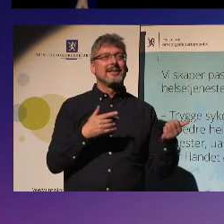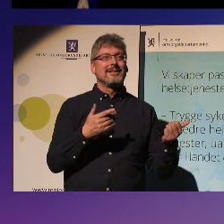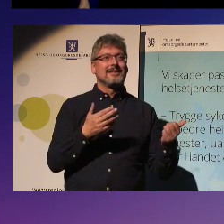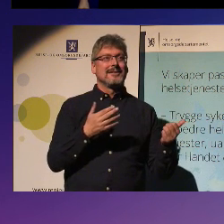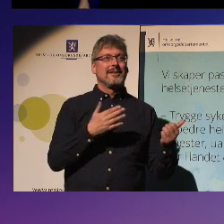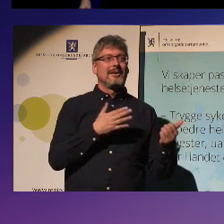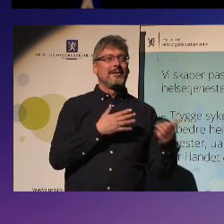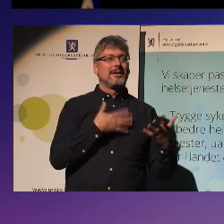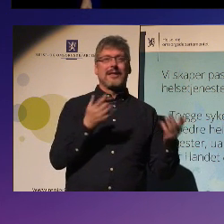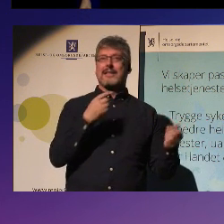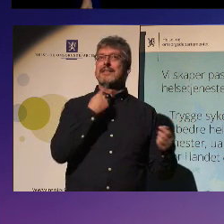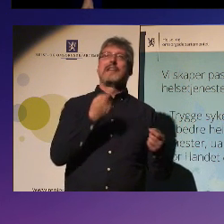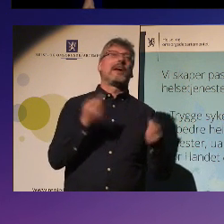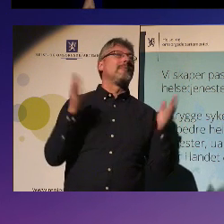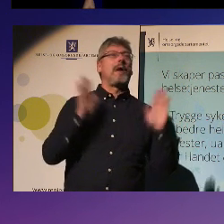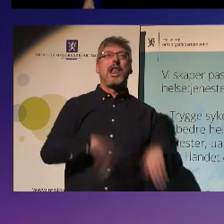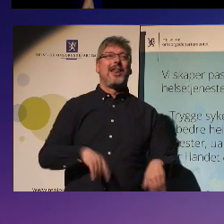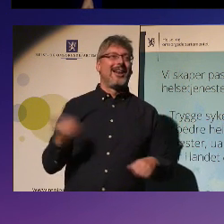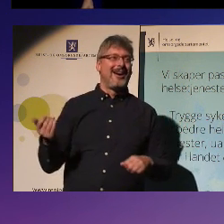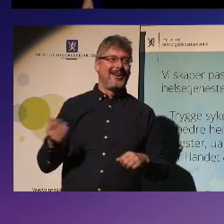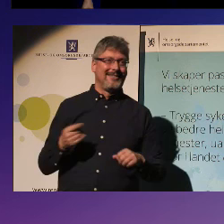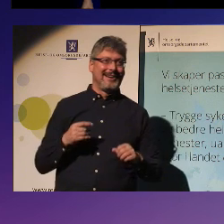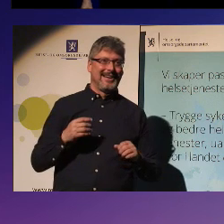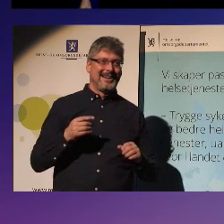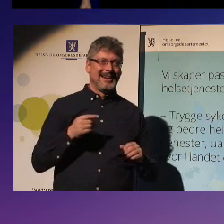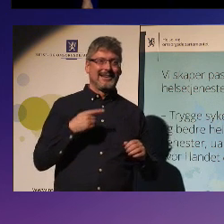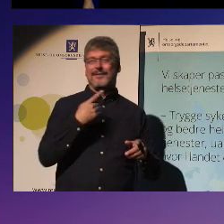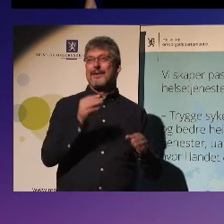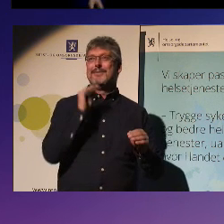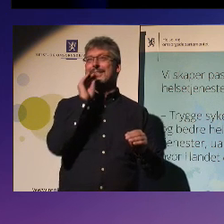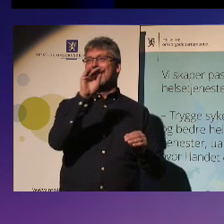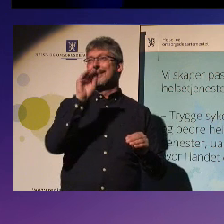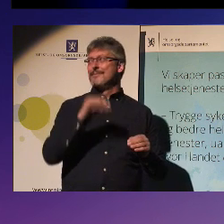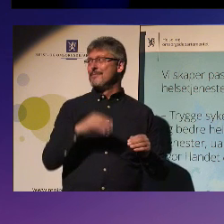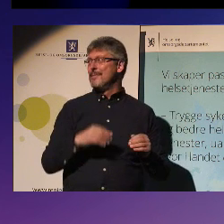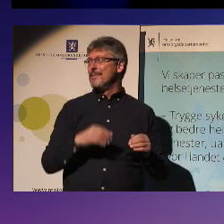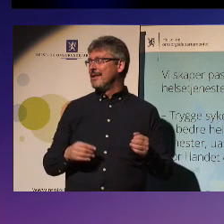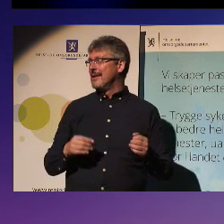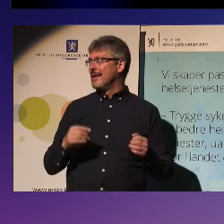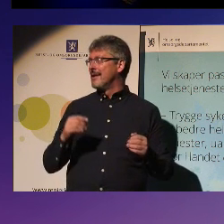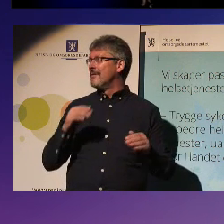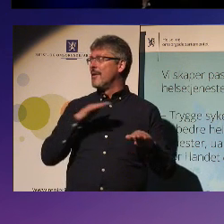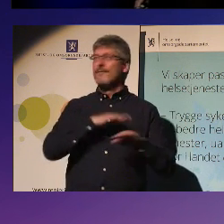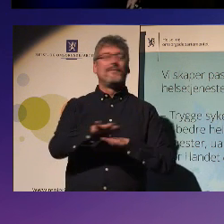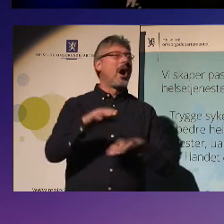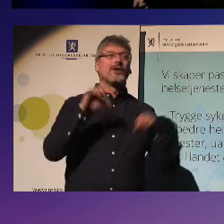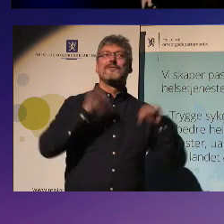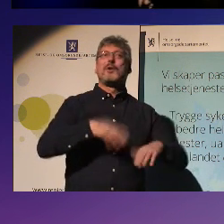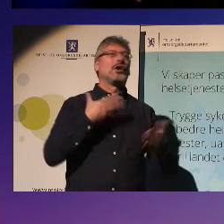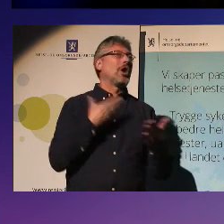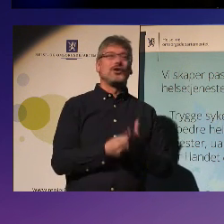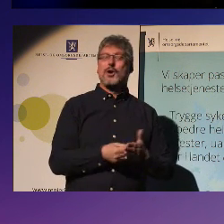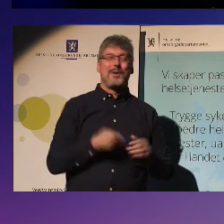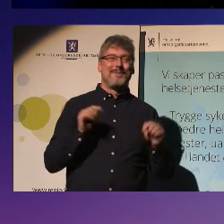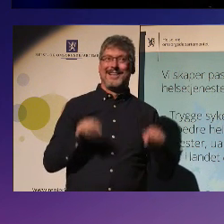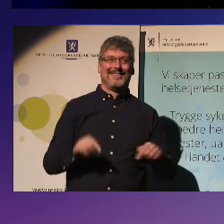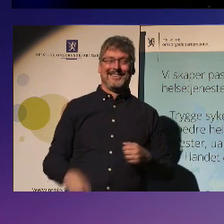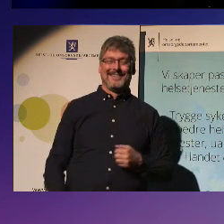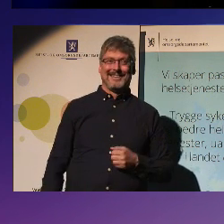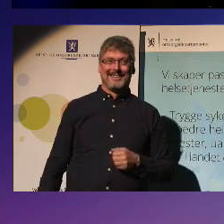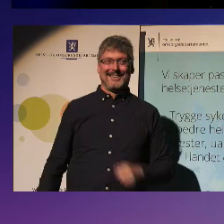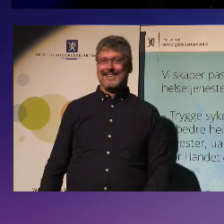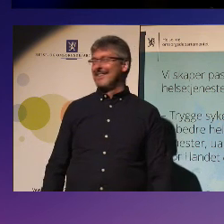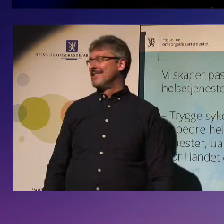Og så sier jeg, «Da får det bare være. Da får de spreng med reseptene imellom, for faks kan vi ikke kjøpe I 2016.»